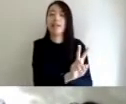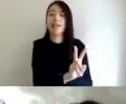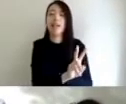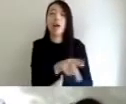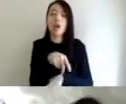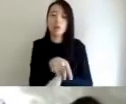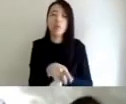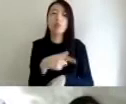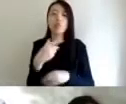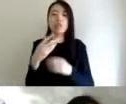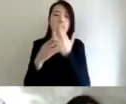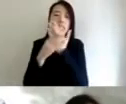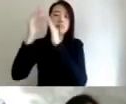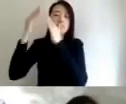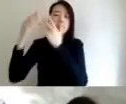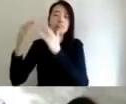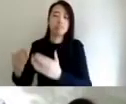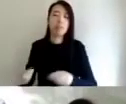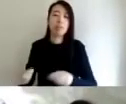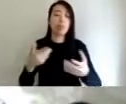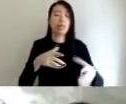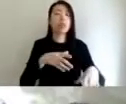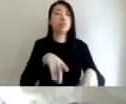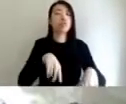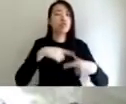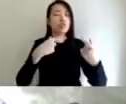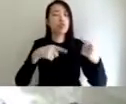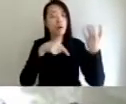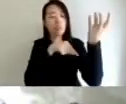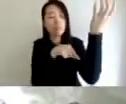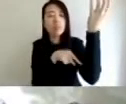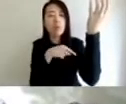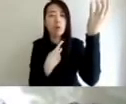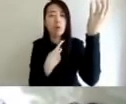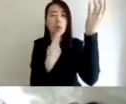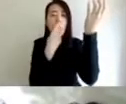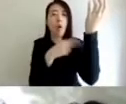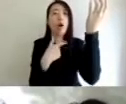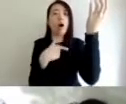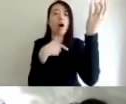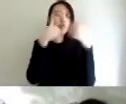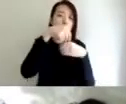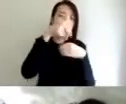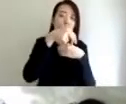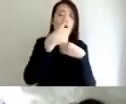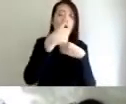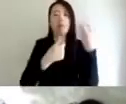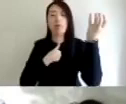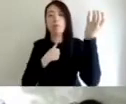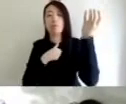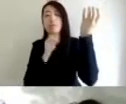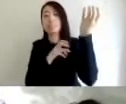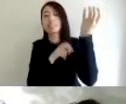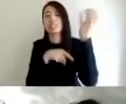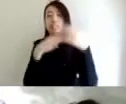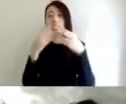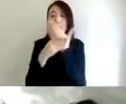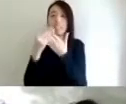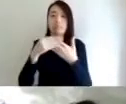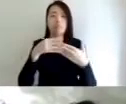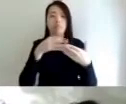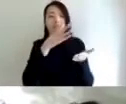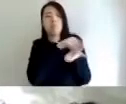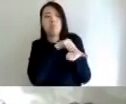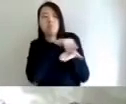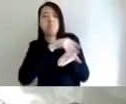養分。咁咧，棕葉與葉聯樹咧，佢都係一種落葉樹嚟嘅。咁所以咧，佢喺呢個